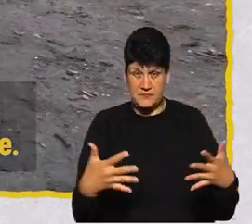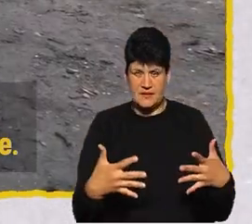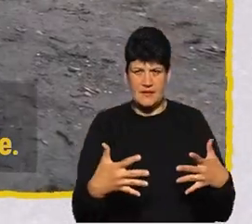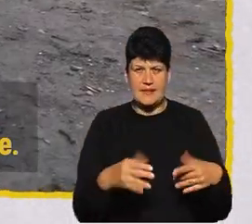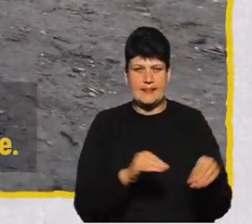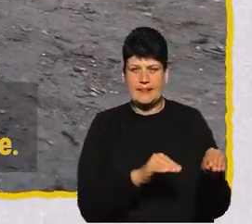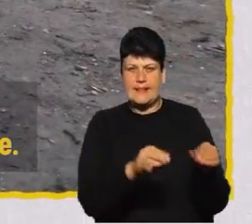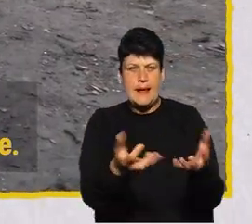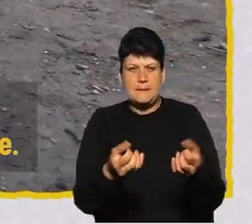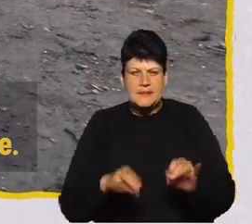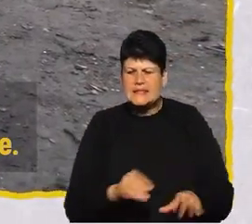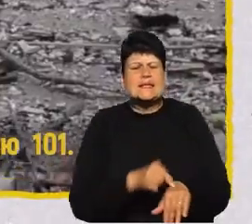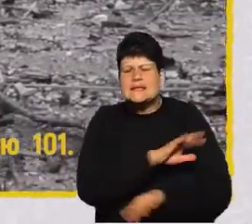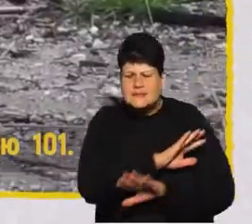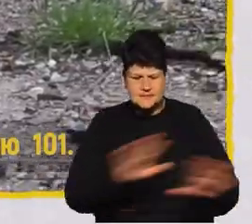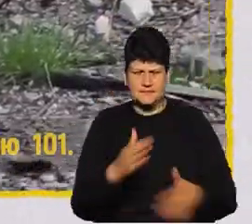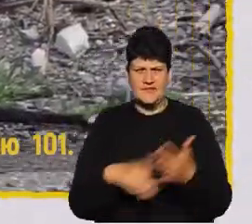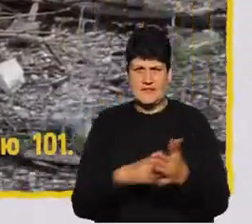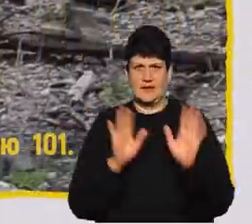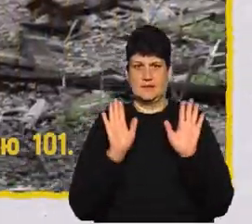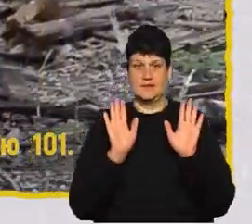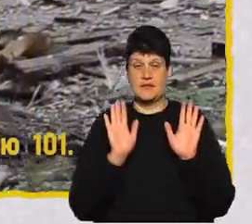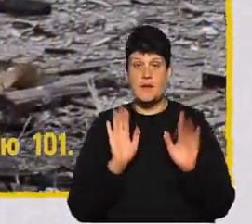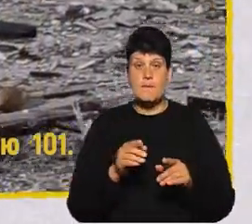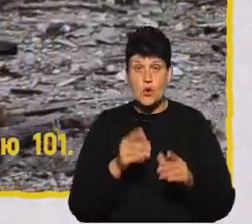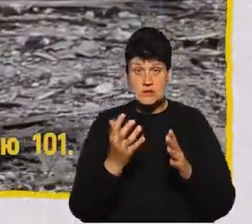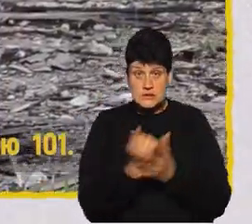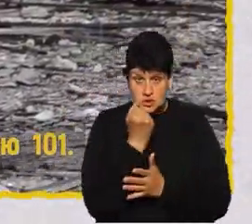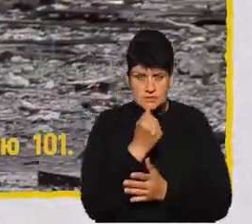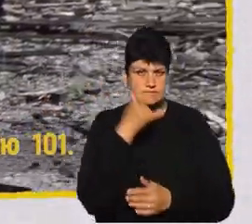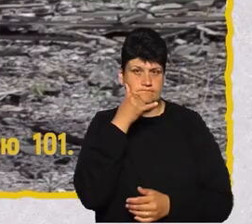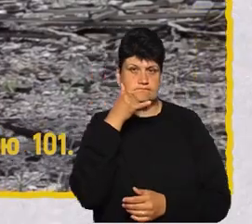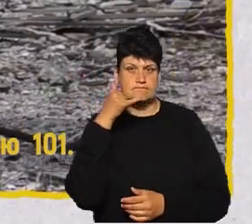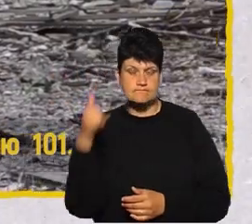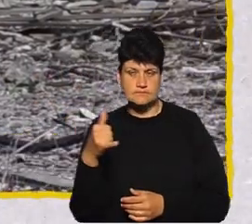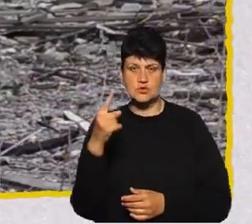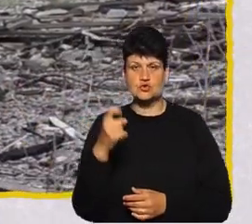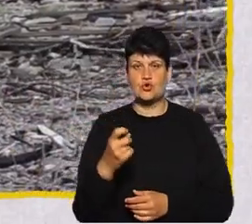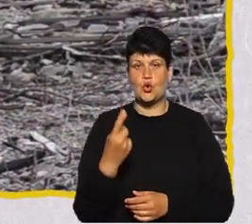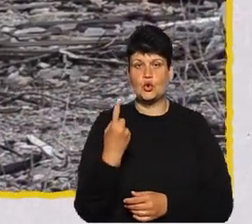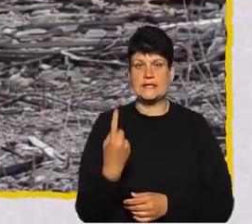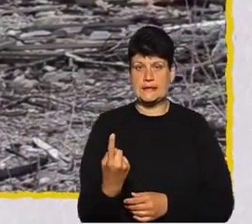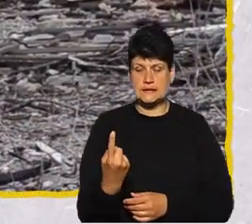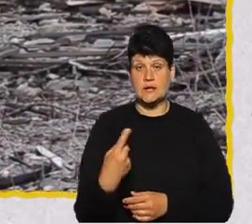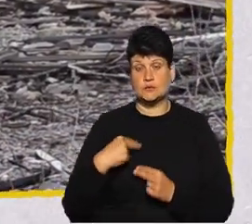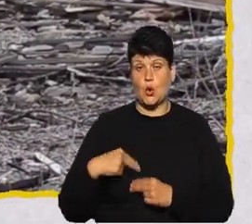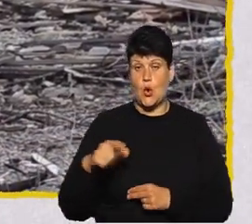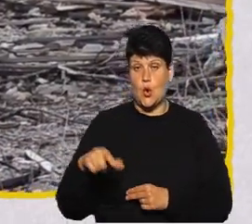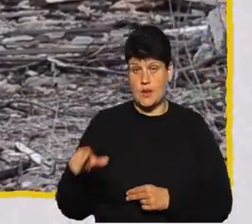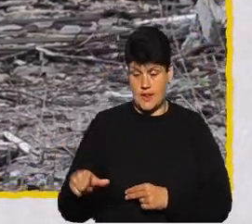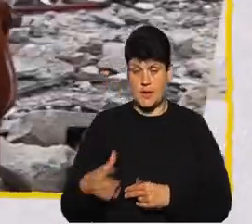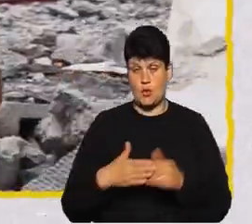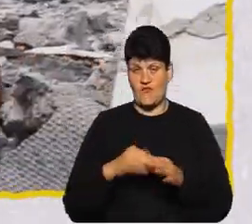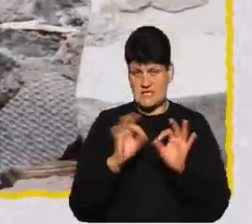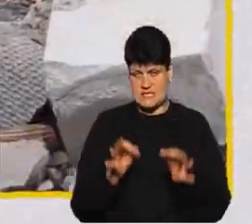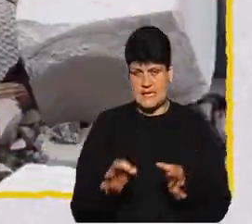і взагалі не беріть його до рук. Про знахідку одразу повідомте, зателефонувавши на лінію 101. Мої колеги-професіонали його